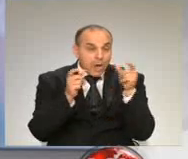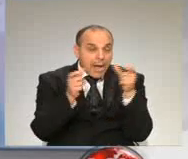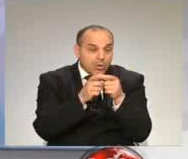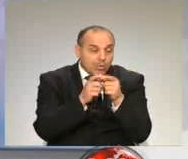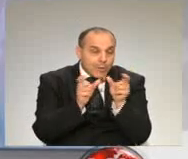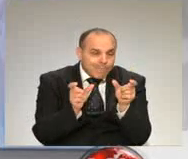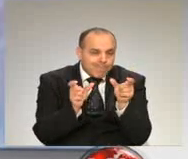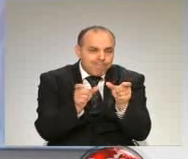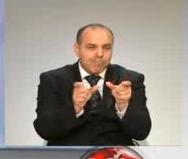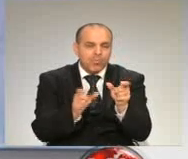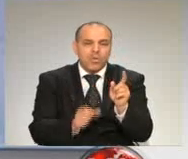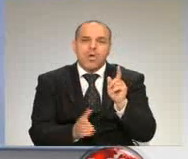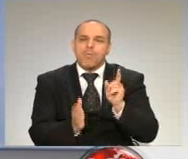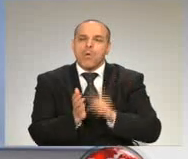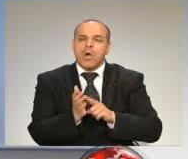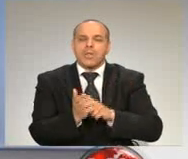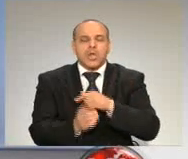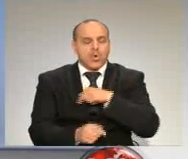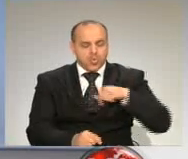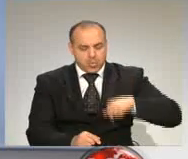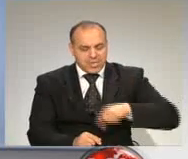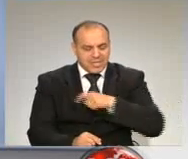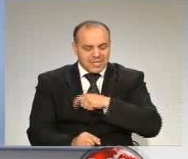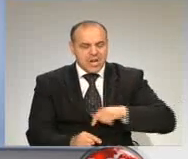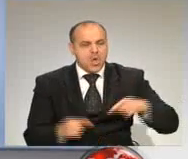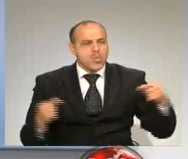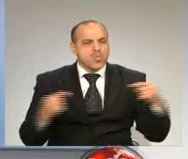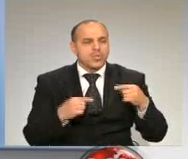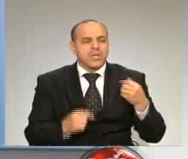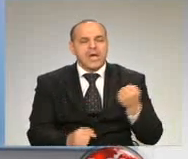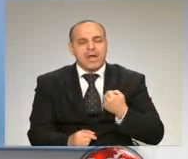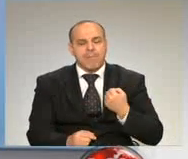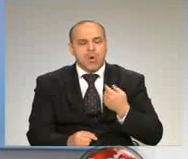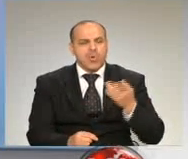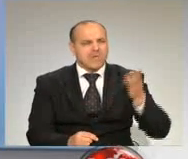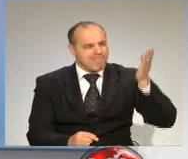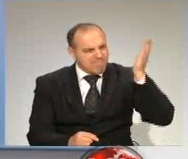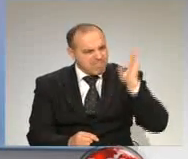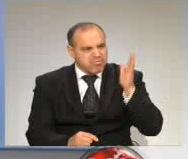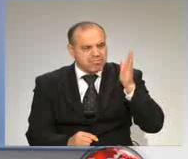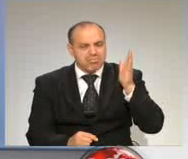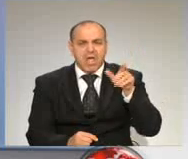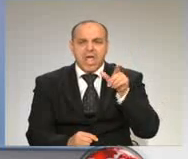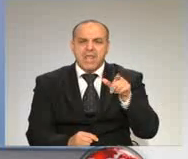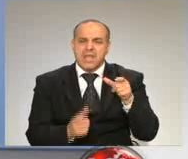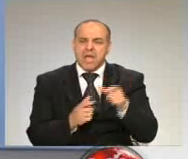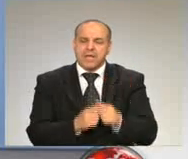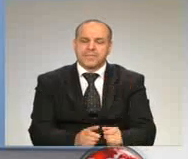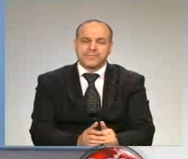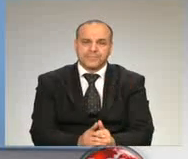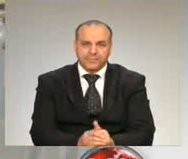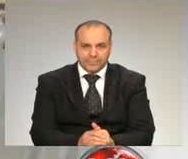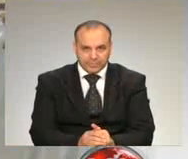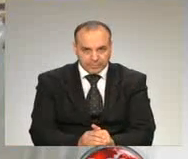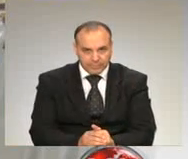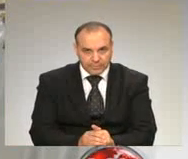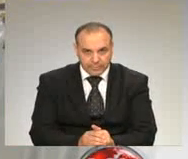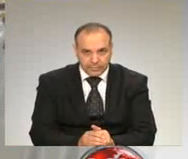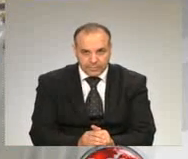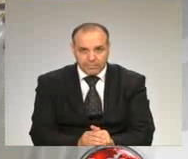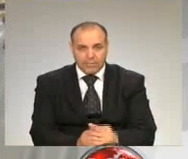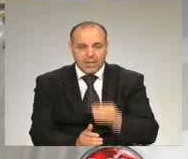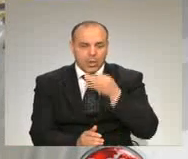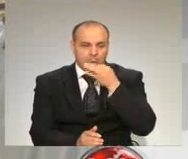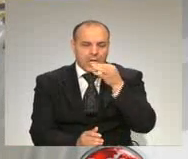المجموعة، مؤكدا عزم الوزارة على مكافحة الإرهاب والرد بعنف على هذه العملية. تؤكد